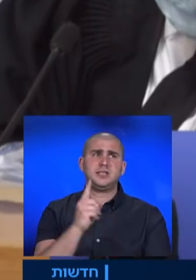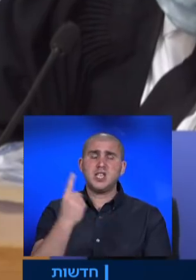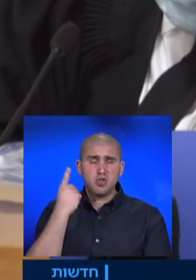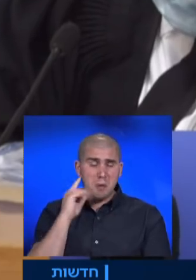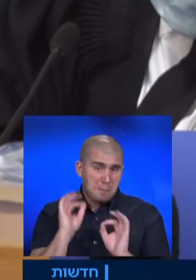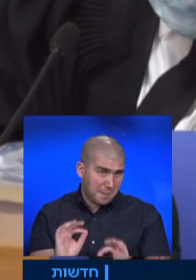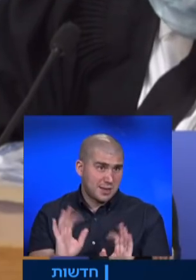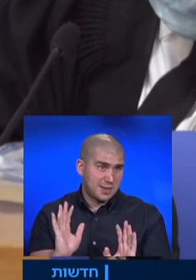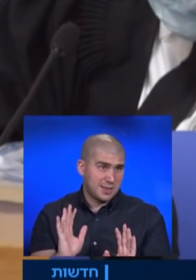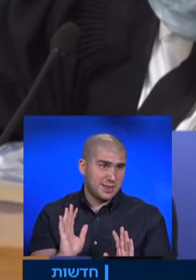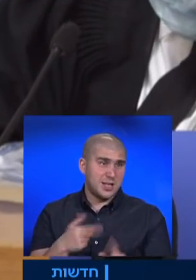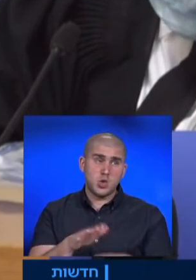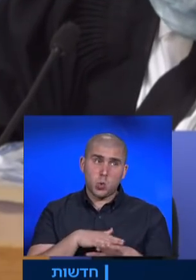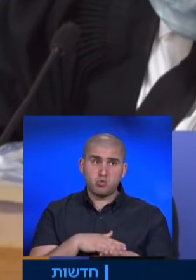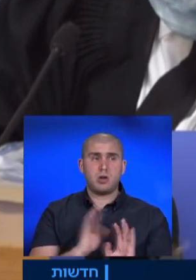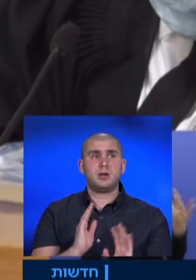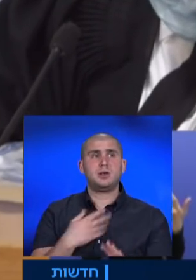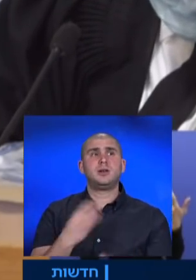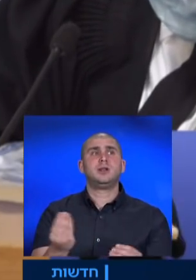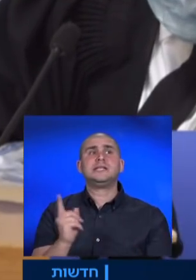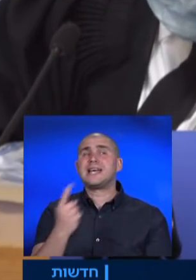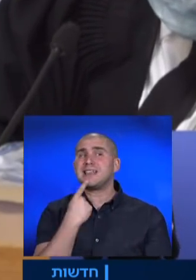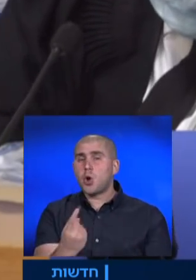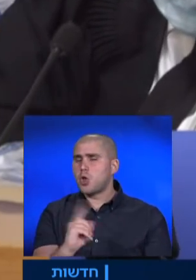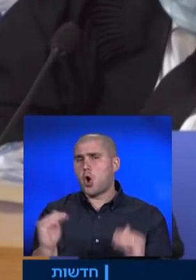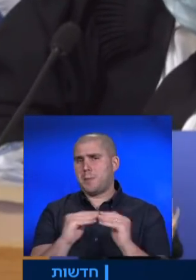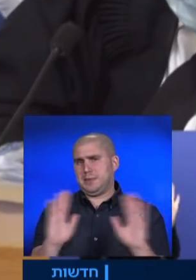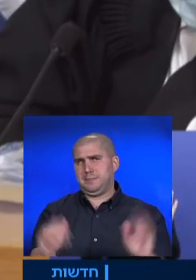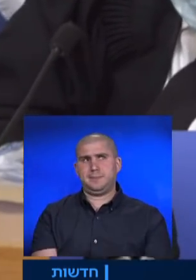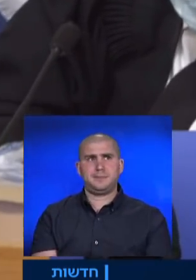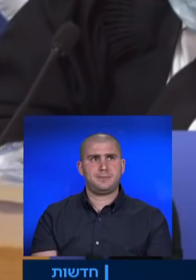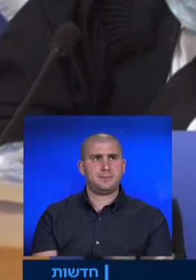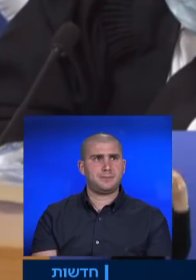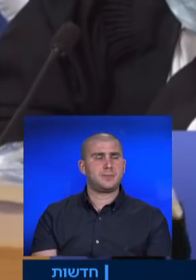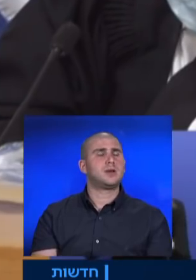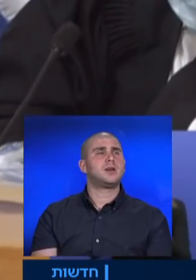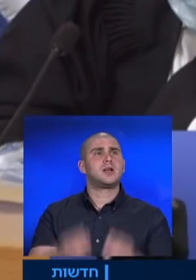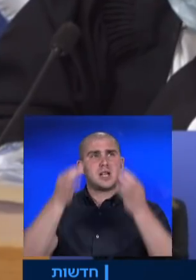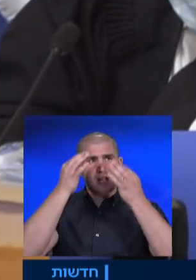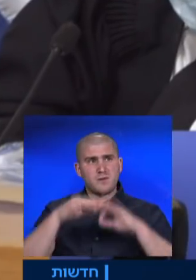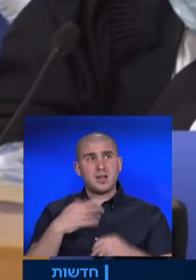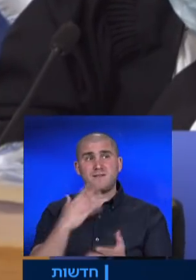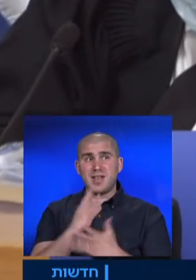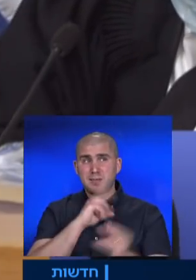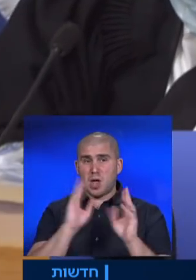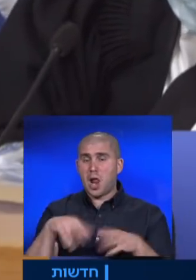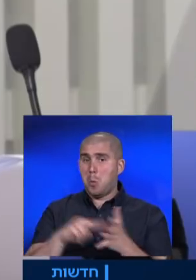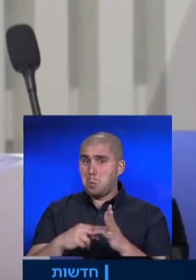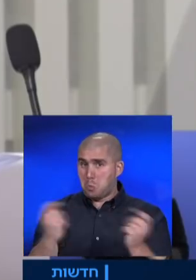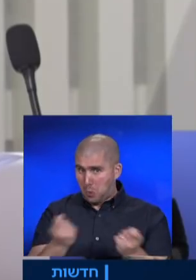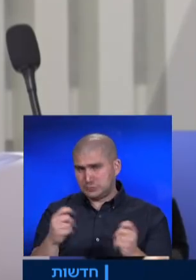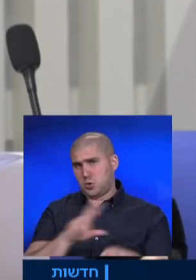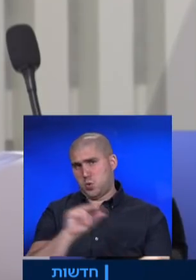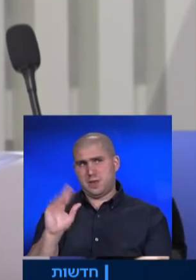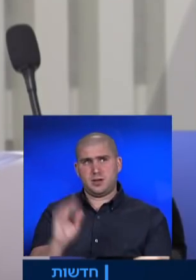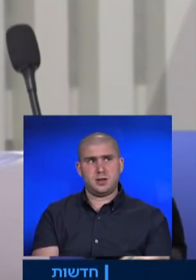תחושה, גברתי. דבר אחרון. זה טיעון שאיננו במקומו. כבוד השופט חשי. דיברנו קודם על פופוליזם, זה פופוליזם באותה מידה.